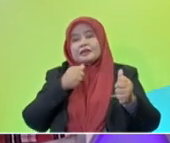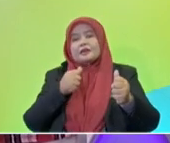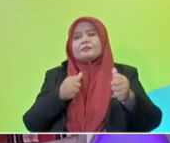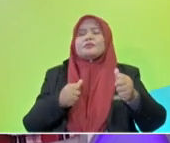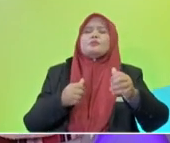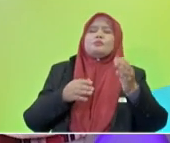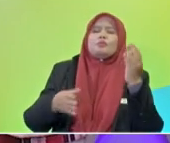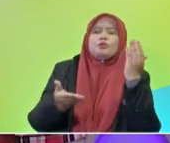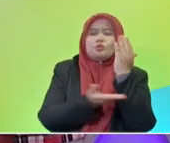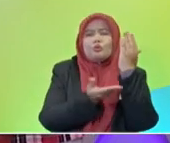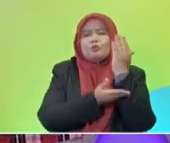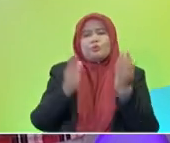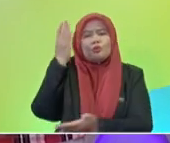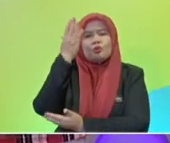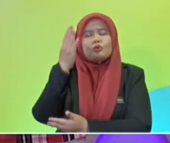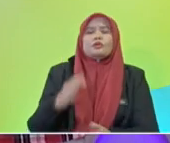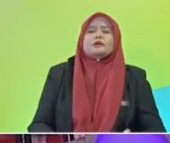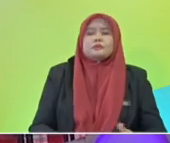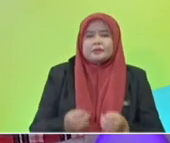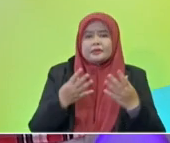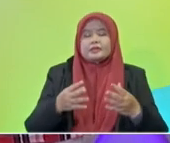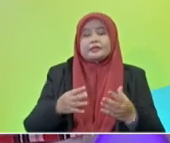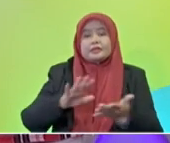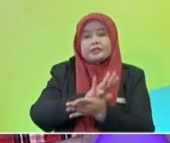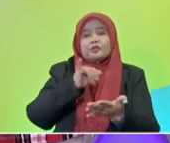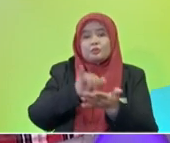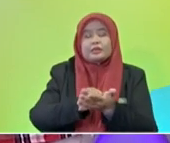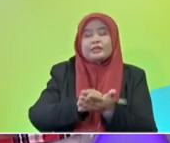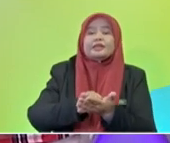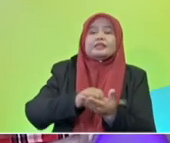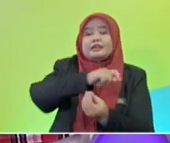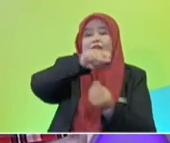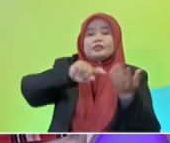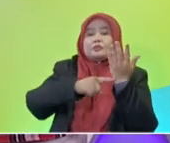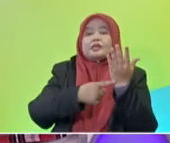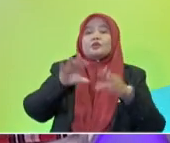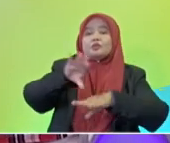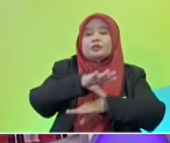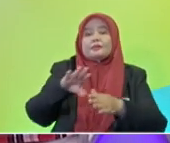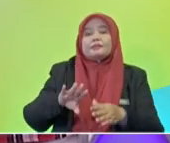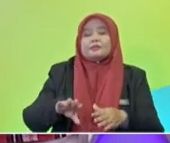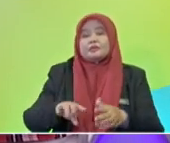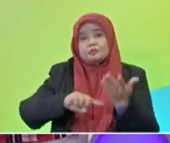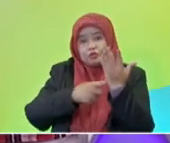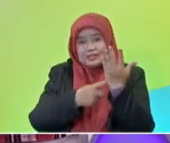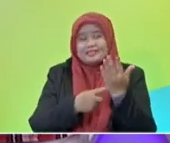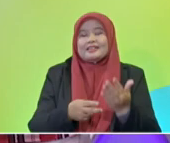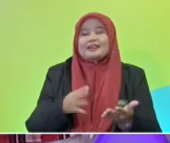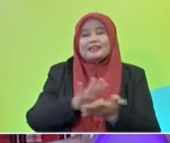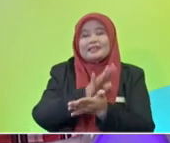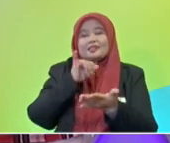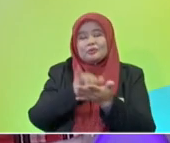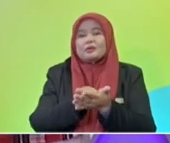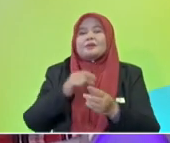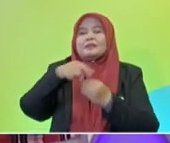menebang banyak pokok ha kertas itu kita boleh kitar semula dan kita boleh apa dia guna balik benda tu dan satu lagi bila